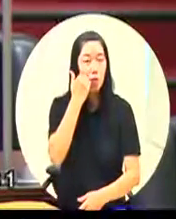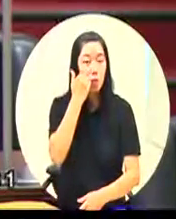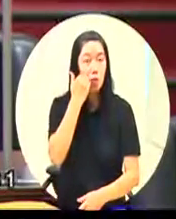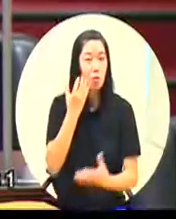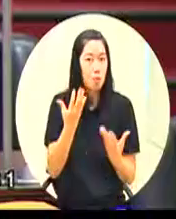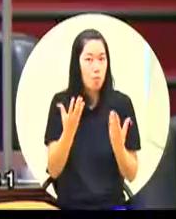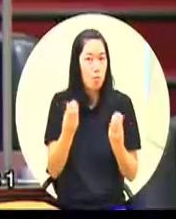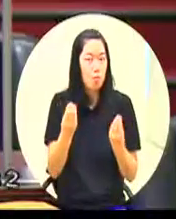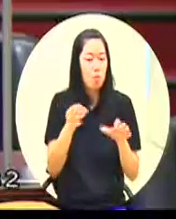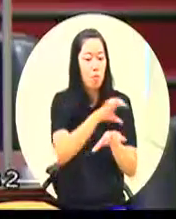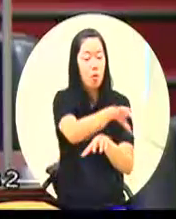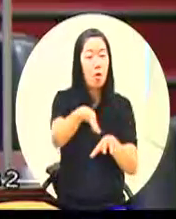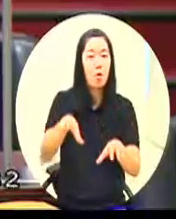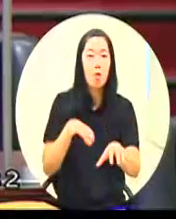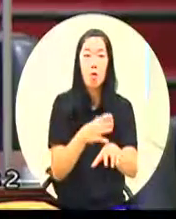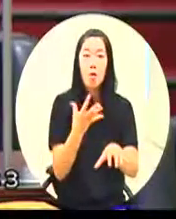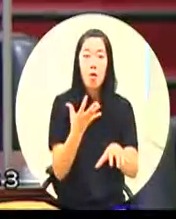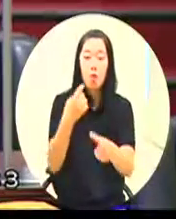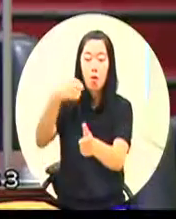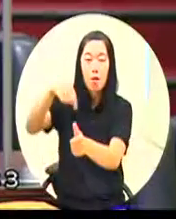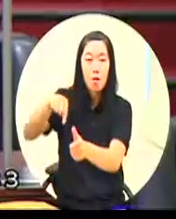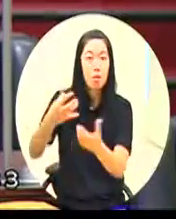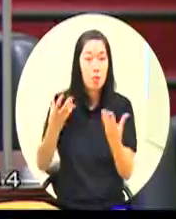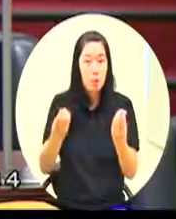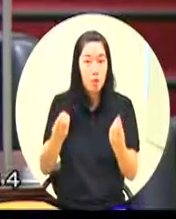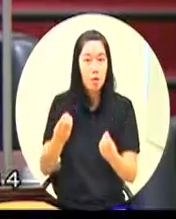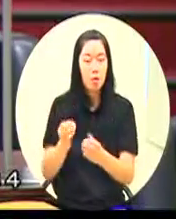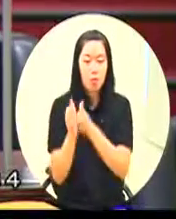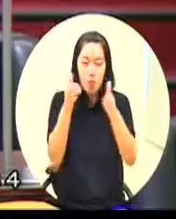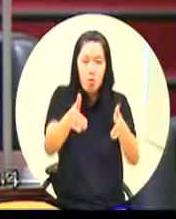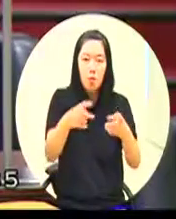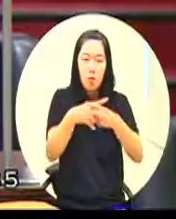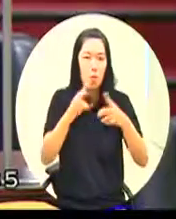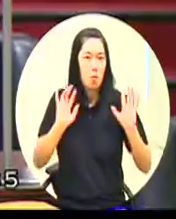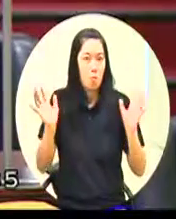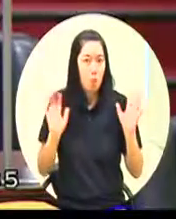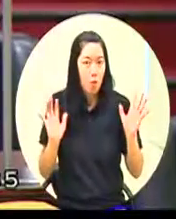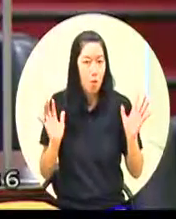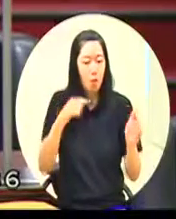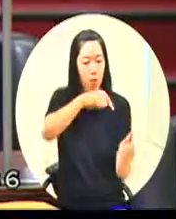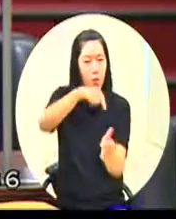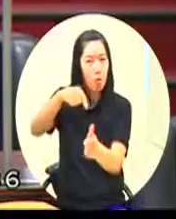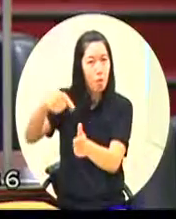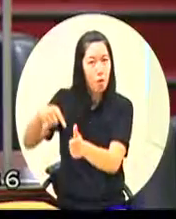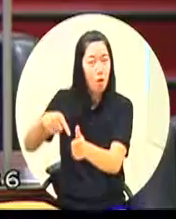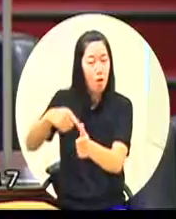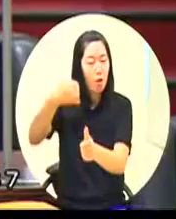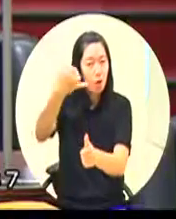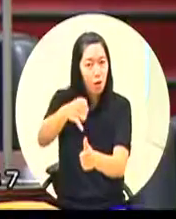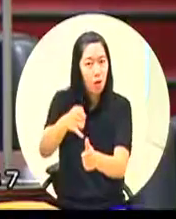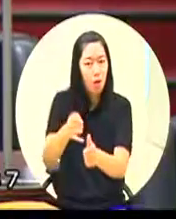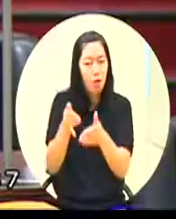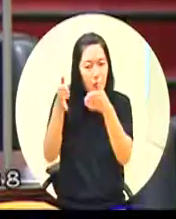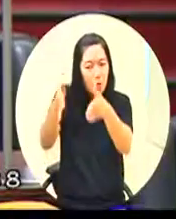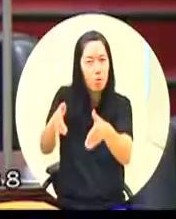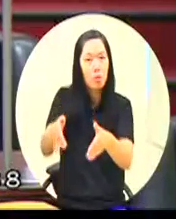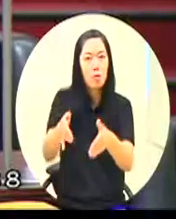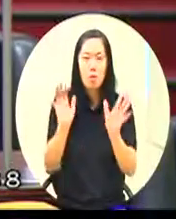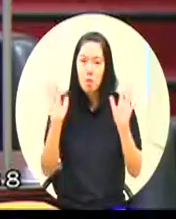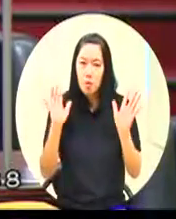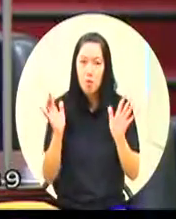很好的环境跟教学，对小朋友提出适当的教学的话呢，对小朋友的伤害可能是一辈